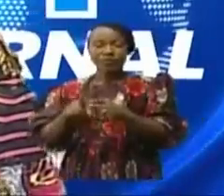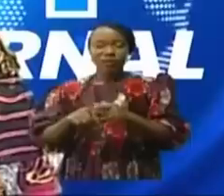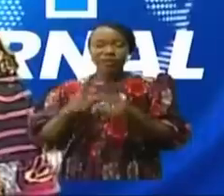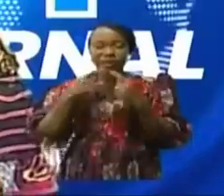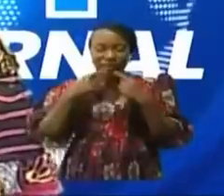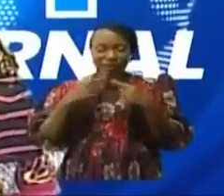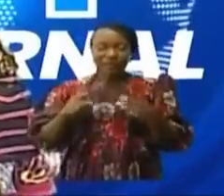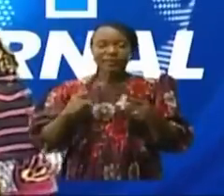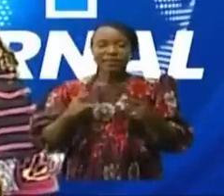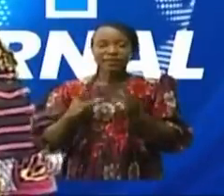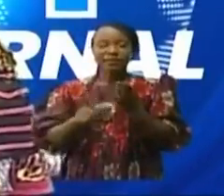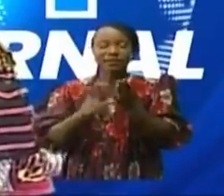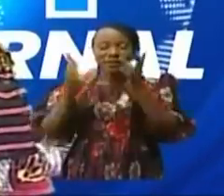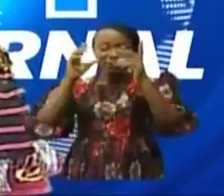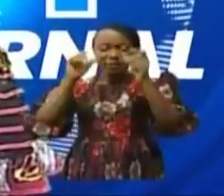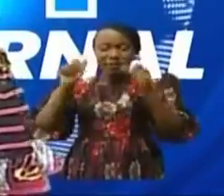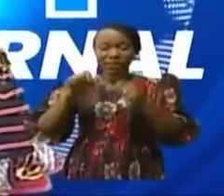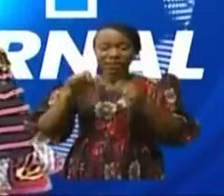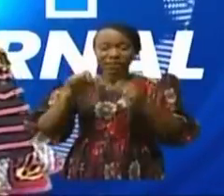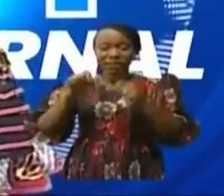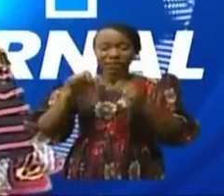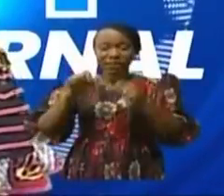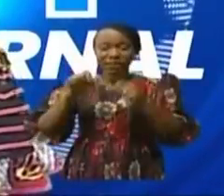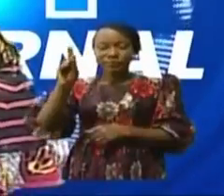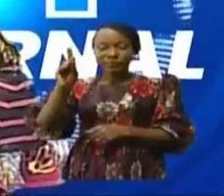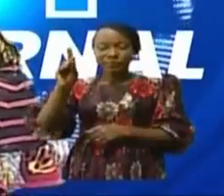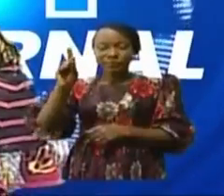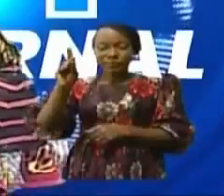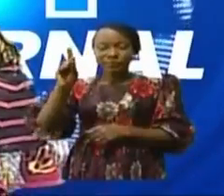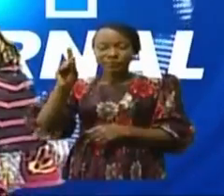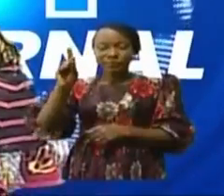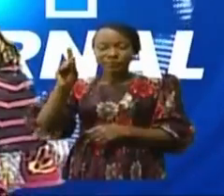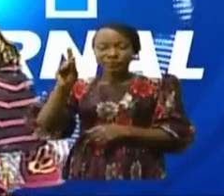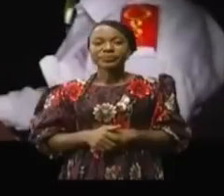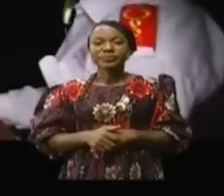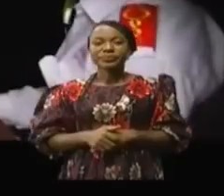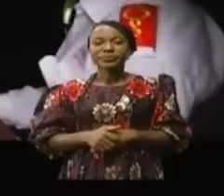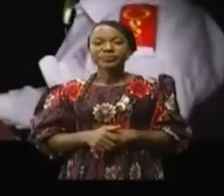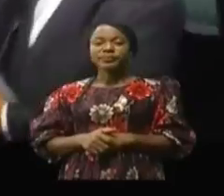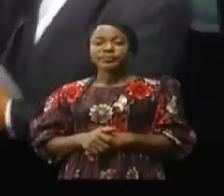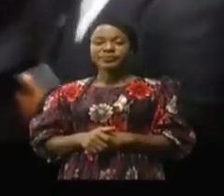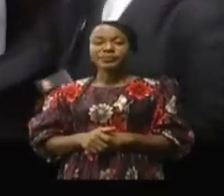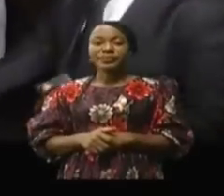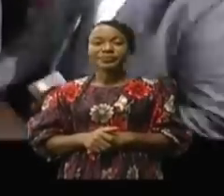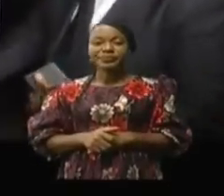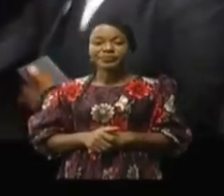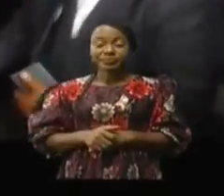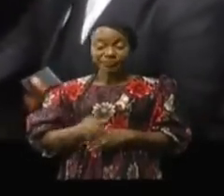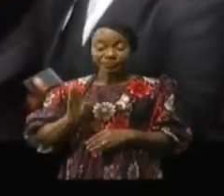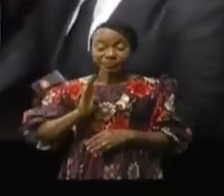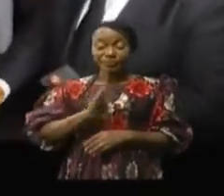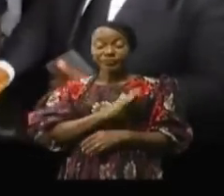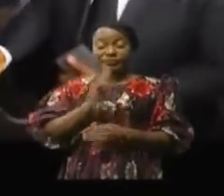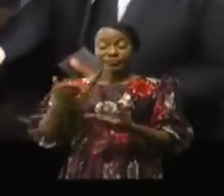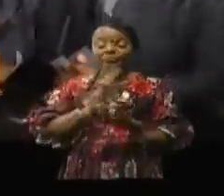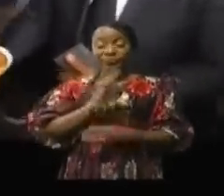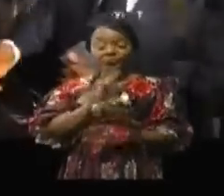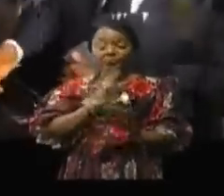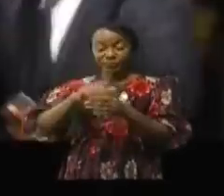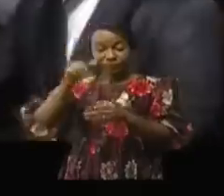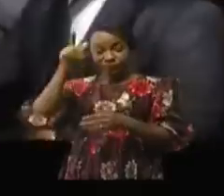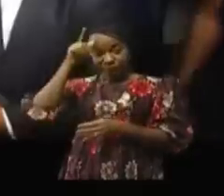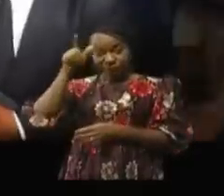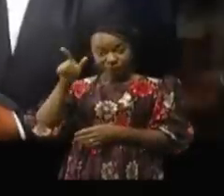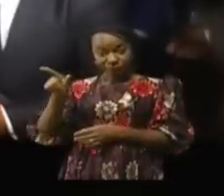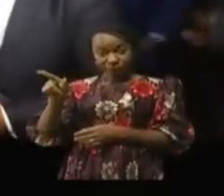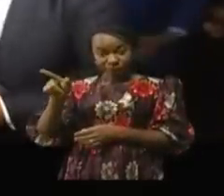Mpondi, vice-président de l'AFDC. Regardez. Modeste Bahati revient d'un séjour à Lubumbashi, chef de la province